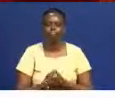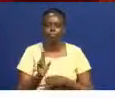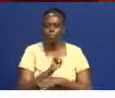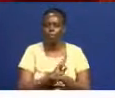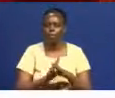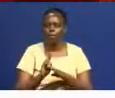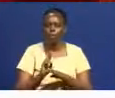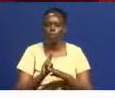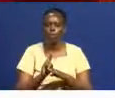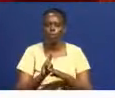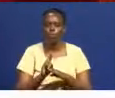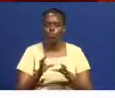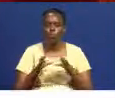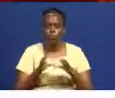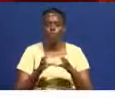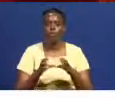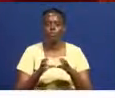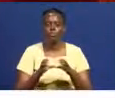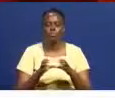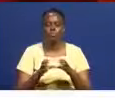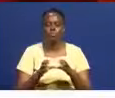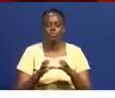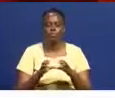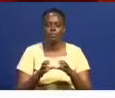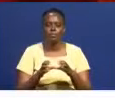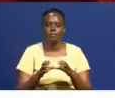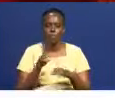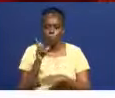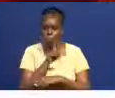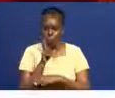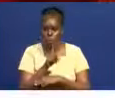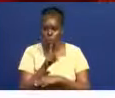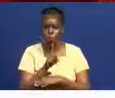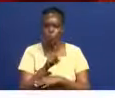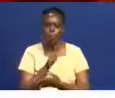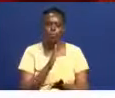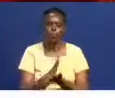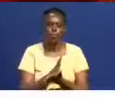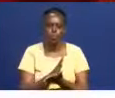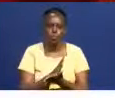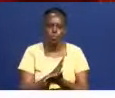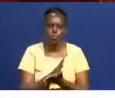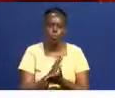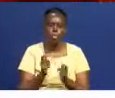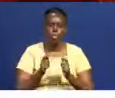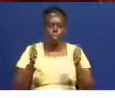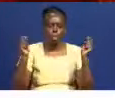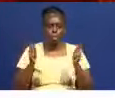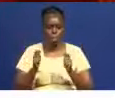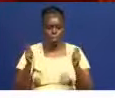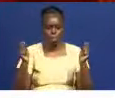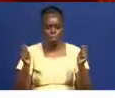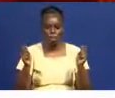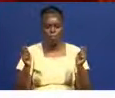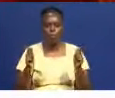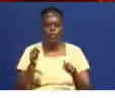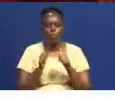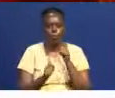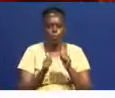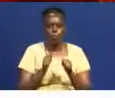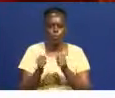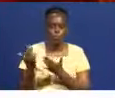walitumia nguvu kupita kiasi kuweza kusimamisha maandamano haya